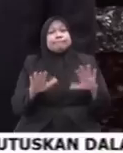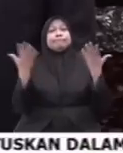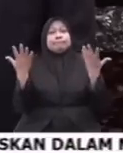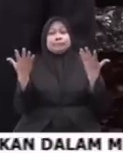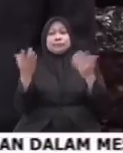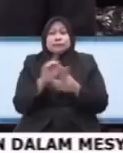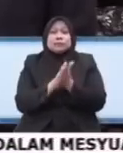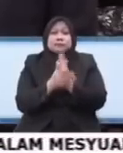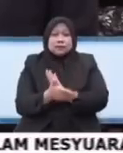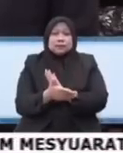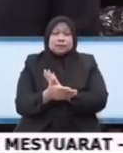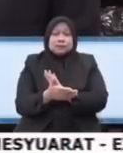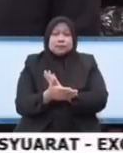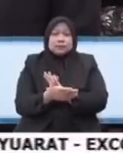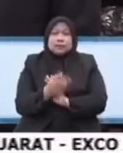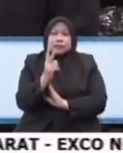Muhammad